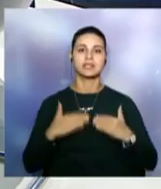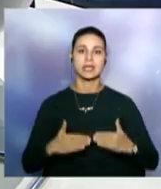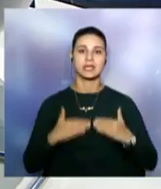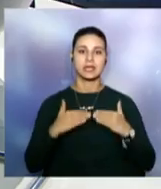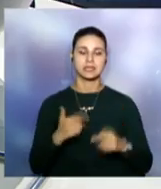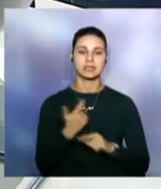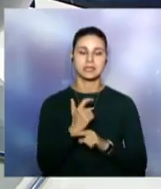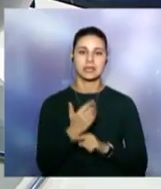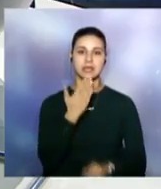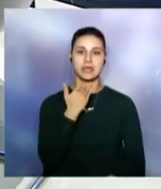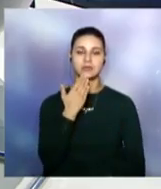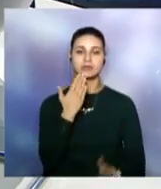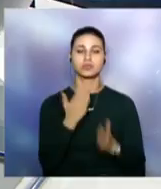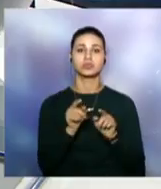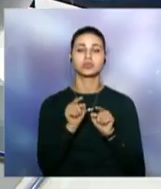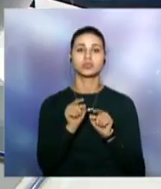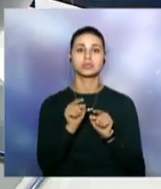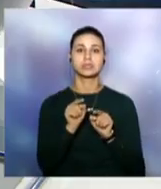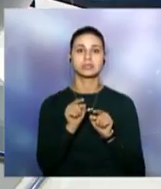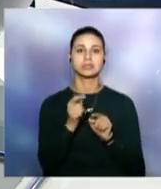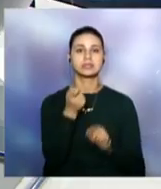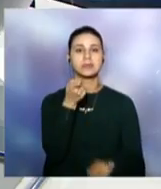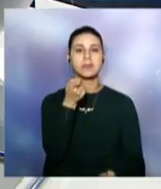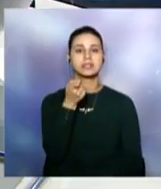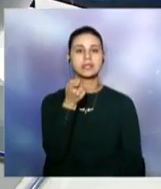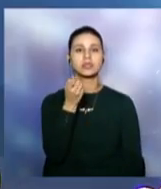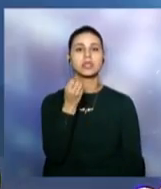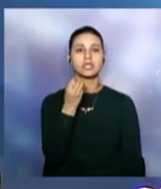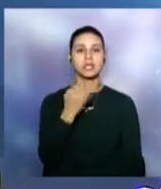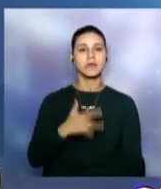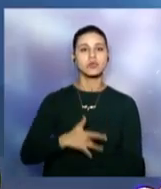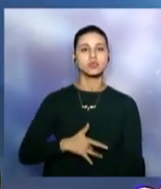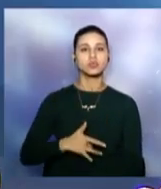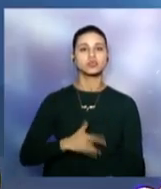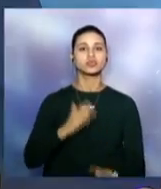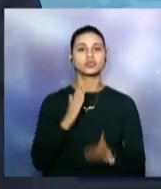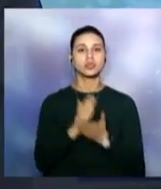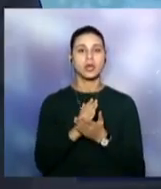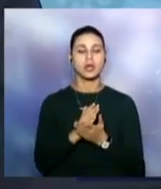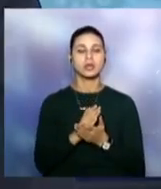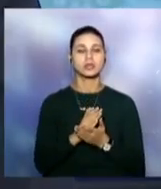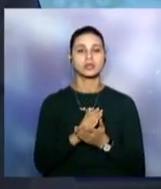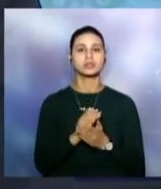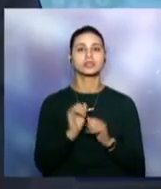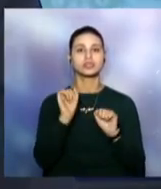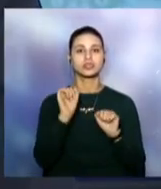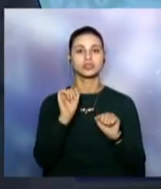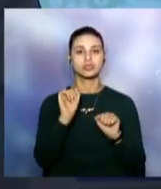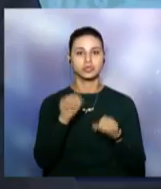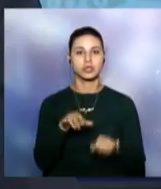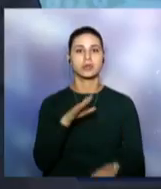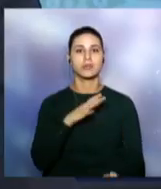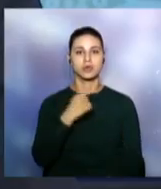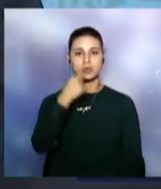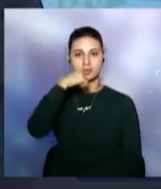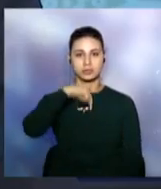რენტგენოლოგიური კვლევა და თუ ის პაწაწონა საგანი ჯერ კიდევ კუჩშია ან ნაწლავში, რა გამოვიდა, შეიძლება დაჭირდეს ენდოსკოპიური